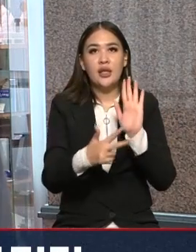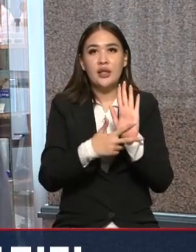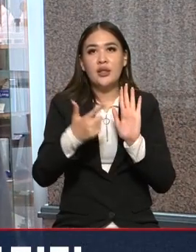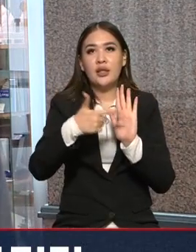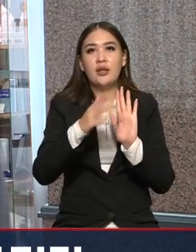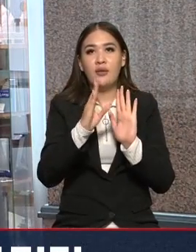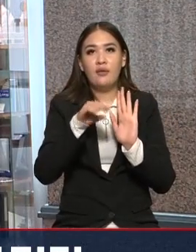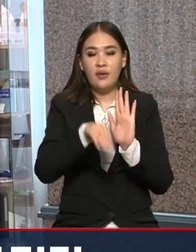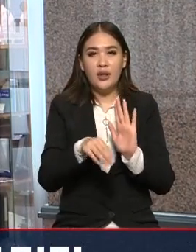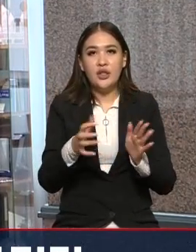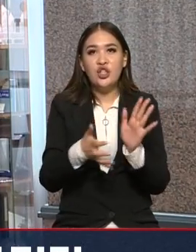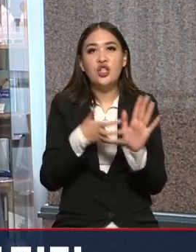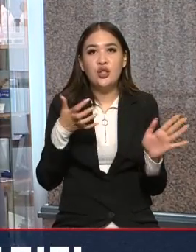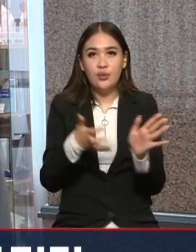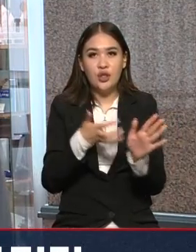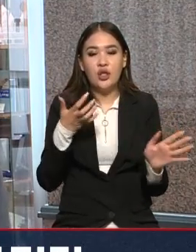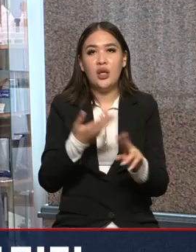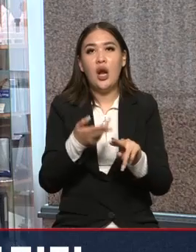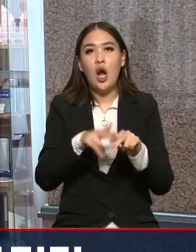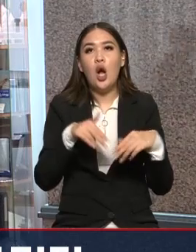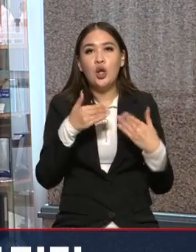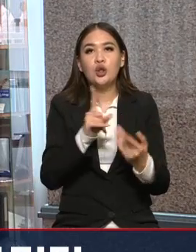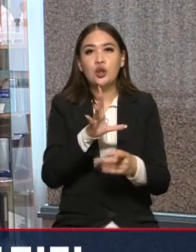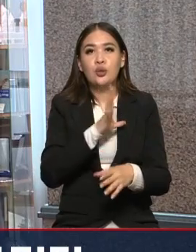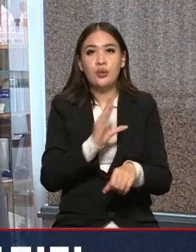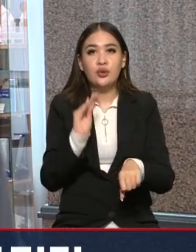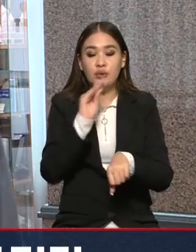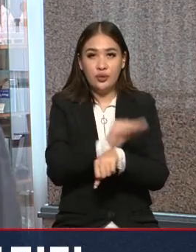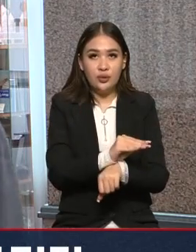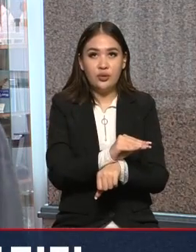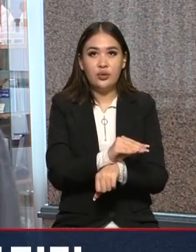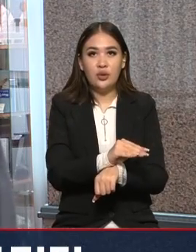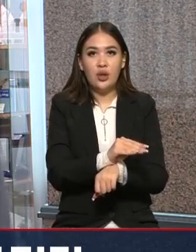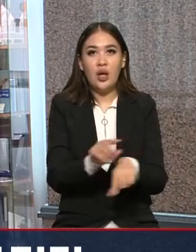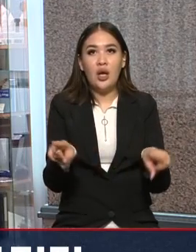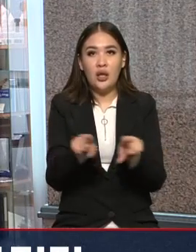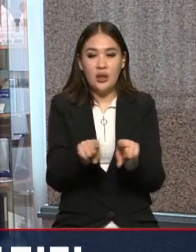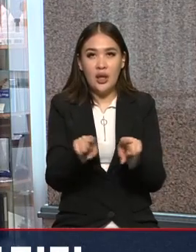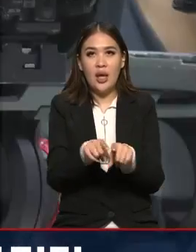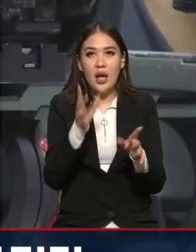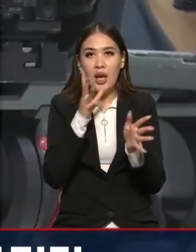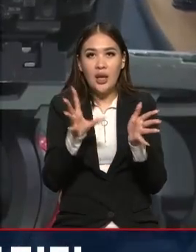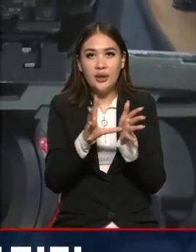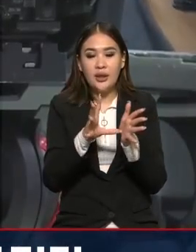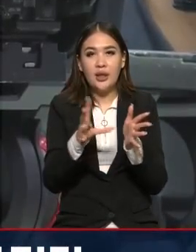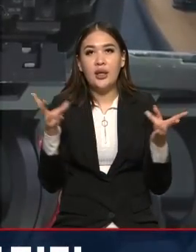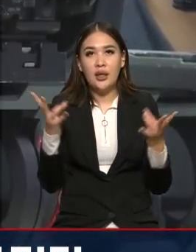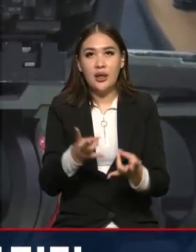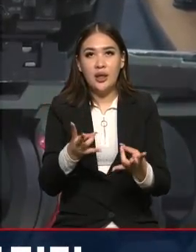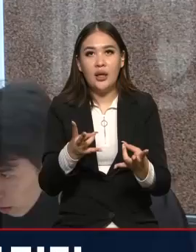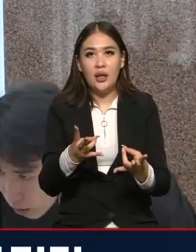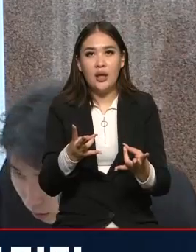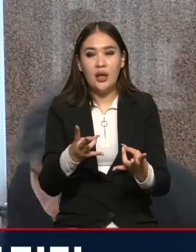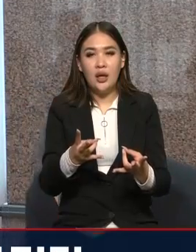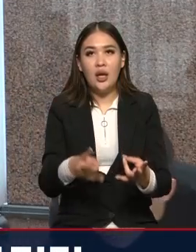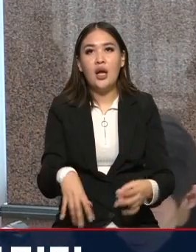электр энергия жетіспей жатыр. Яғни оларды іске асыру үшін, қосу үшін бізде осыншама электр энергия керек. Бұл тек қана бизнеске деп отыр, өндіріске ғана.